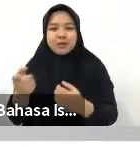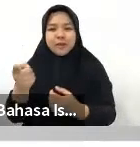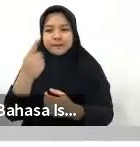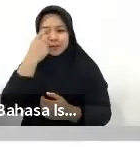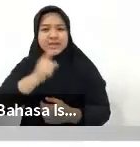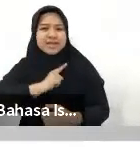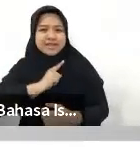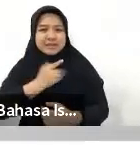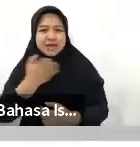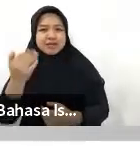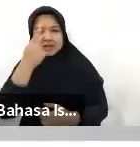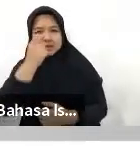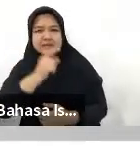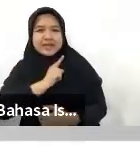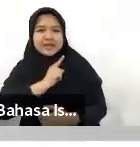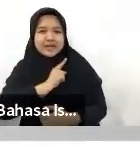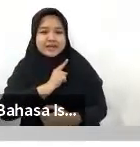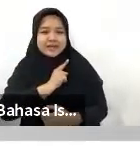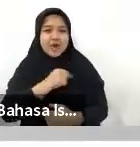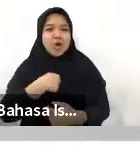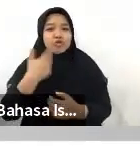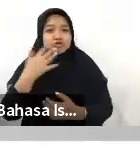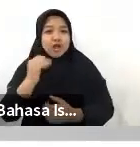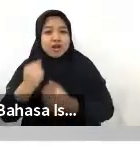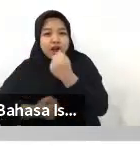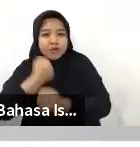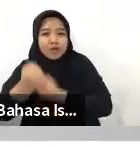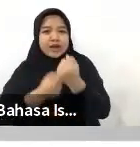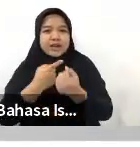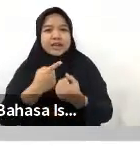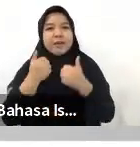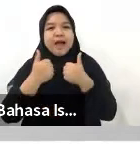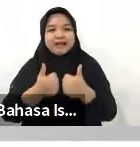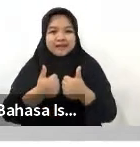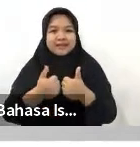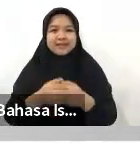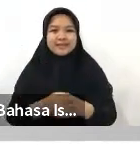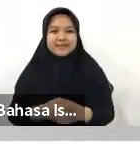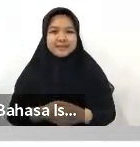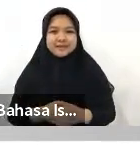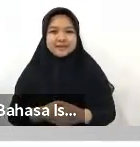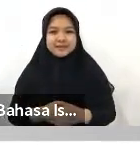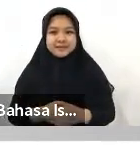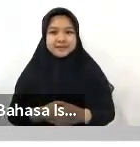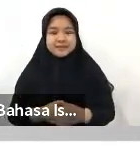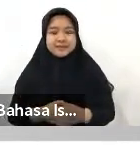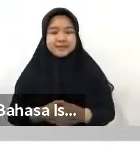kepada mereka bahwa apa yang dilakukan ini adalah sesuatu yang baik. Saya